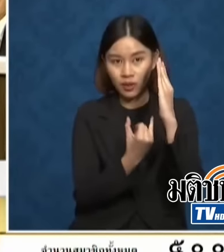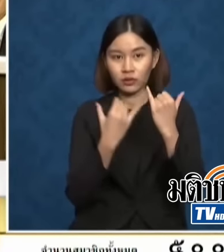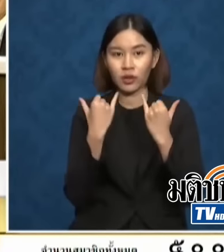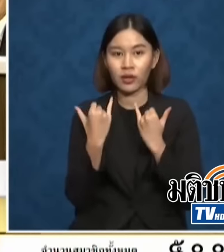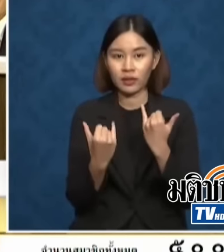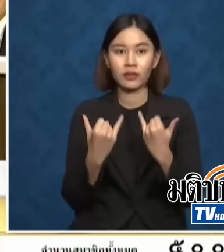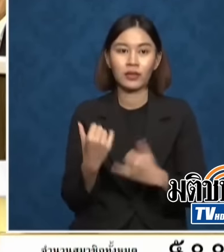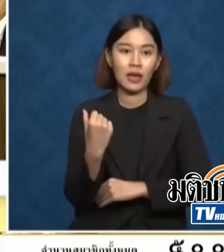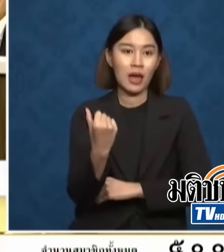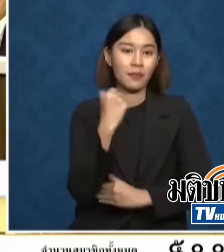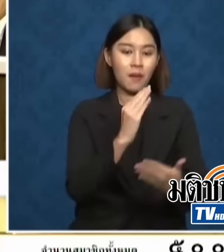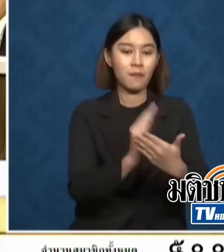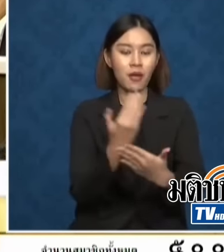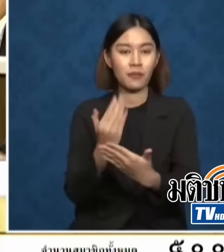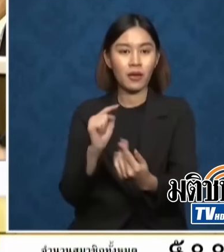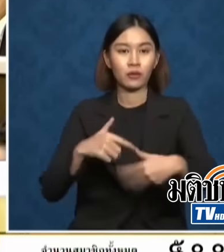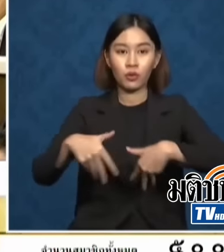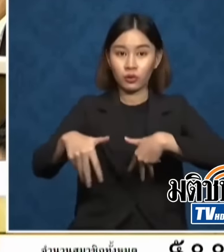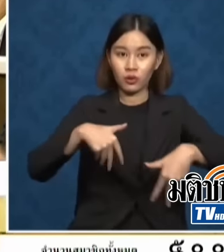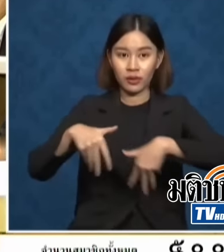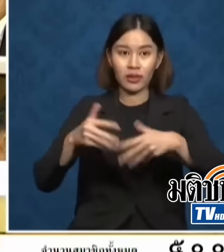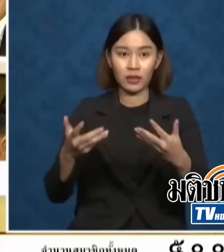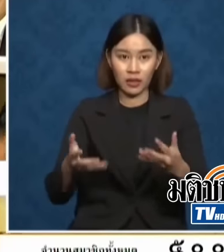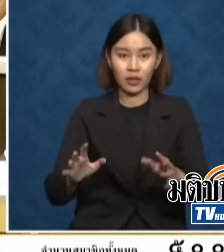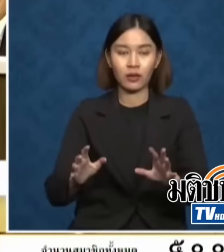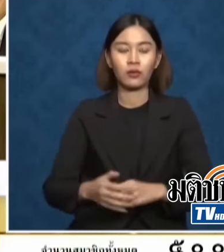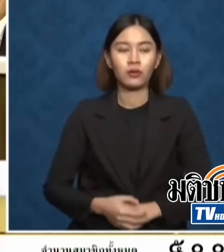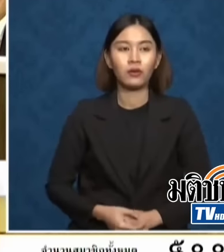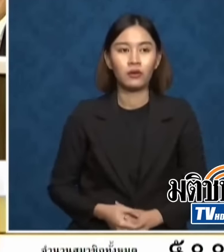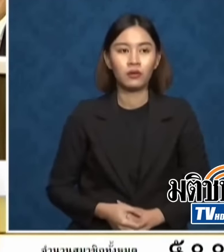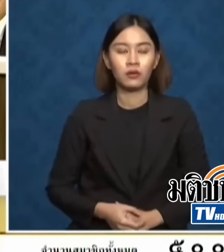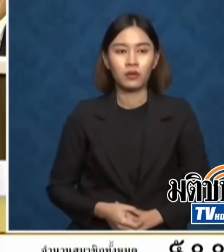จายอำนาจสู่มือประมงท้องถิ่นมากขึ้น